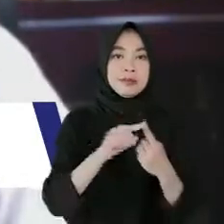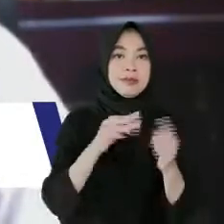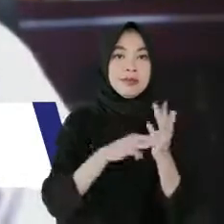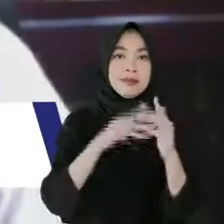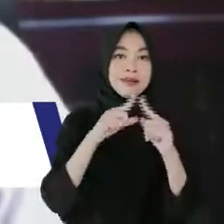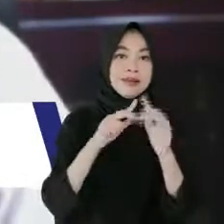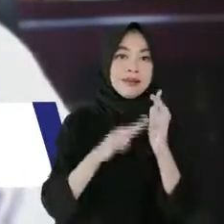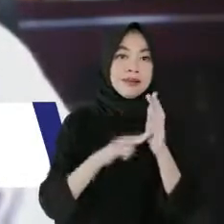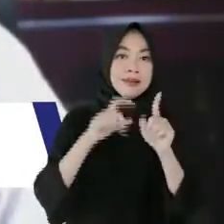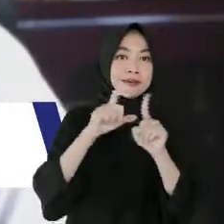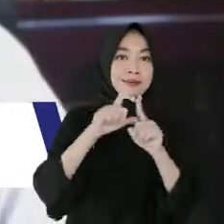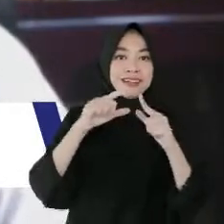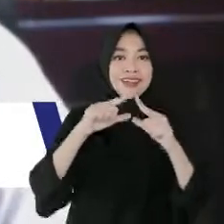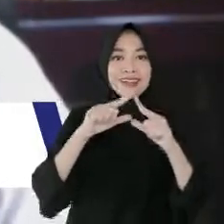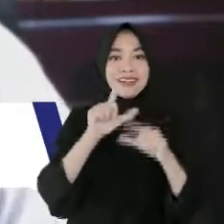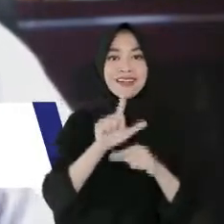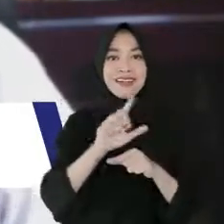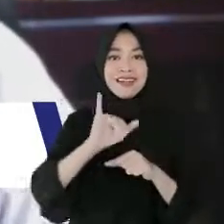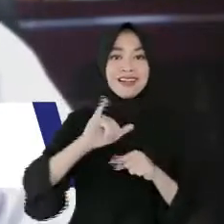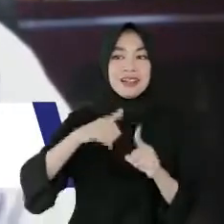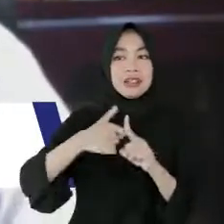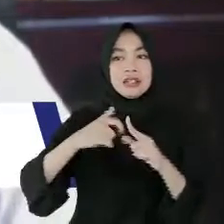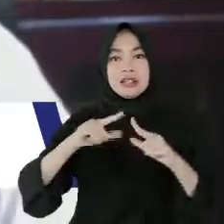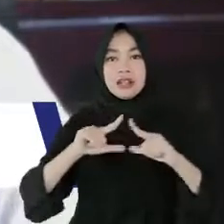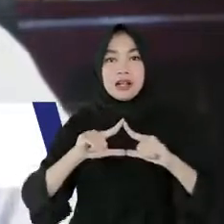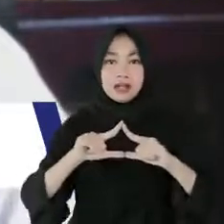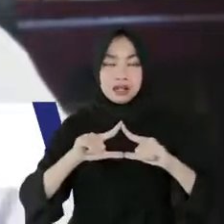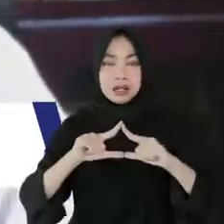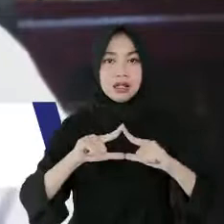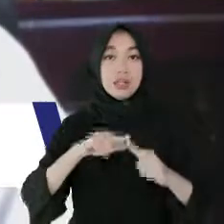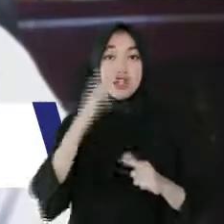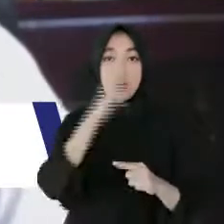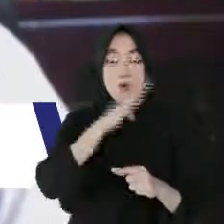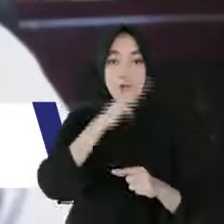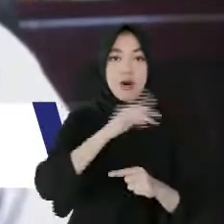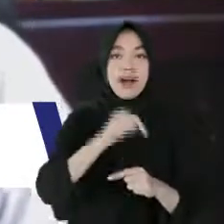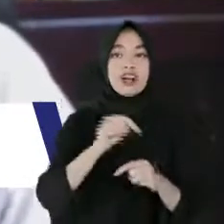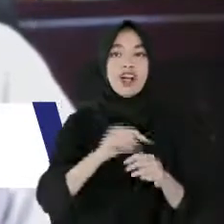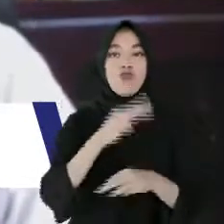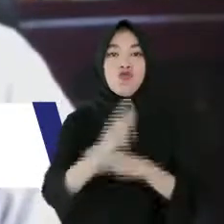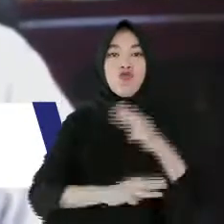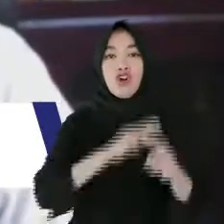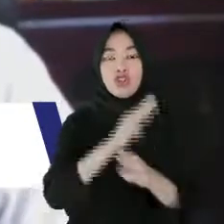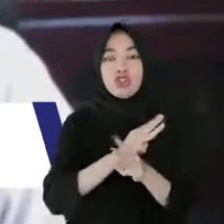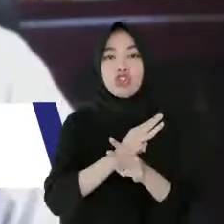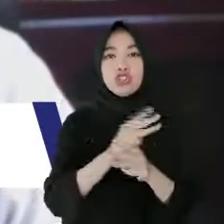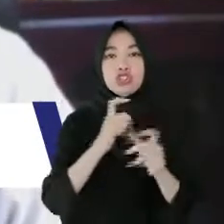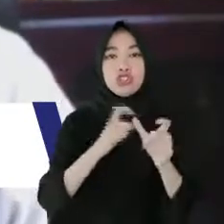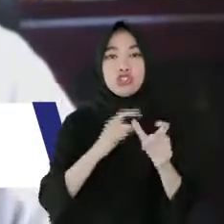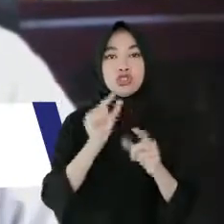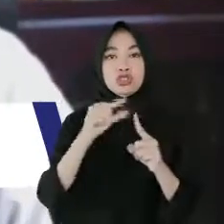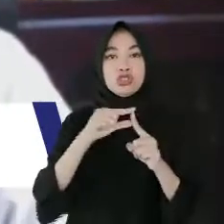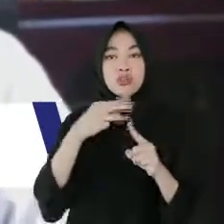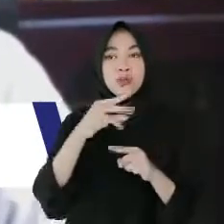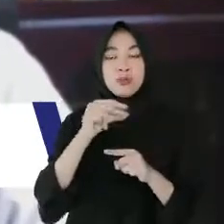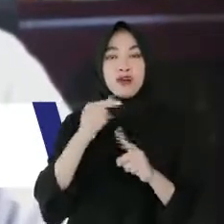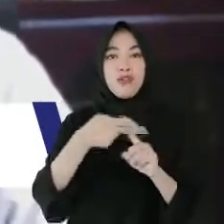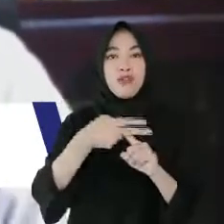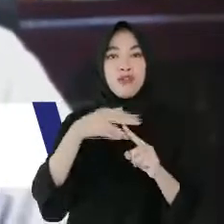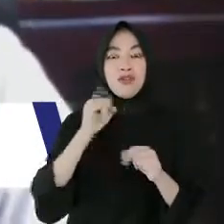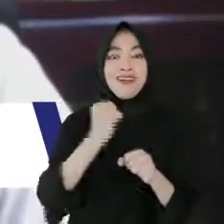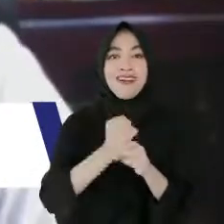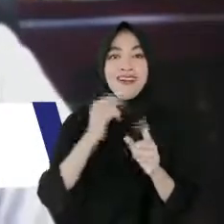Mandalika karena itu meskipun itu kegiatan olahraga tetapi Leading sektornya adalah di Kementrian Pariwisata